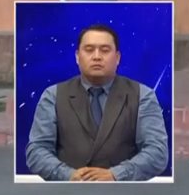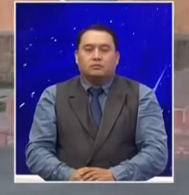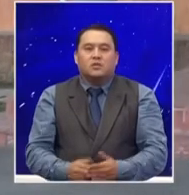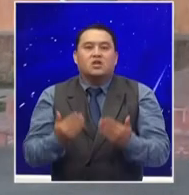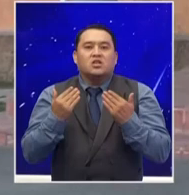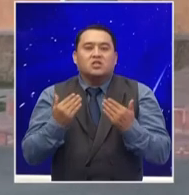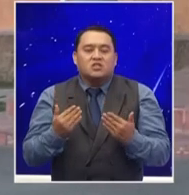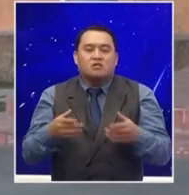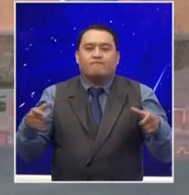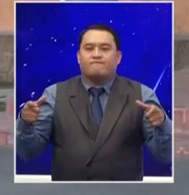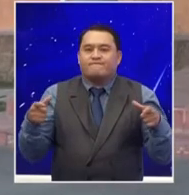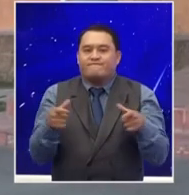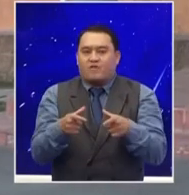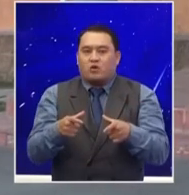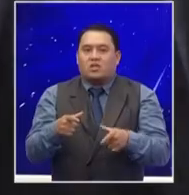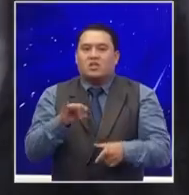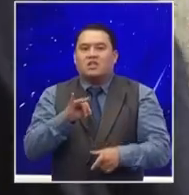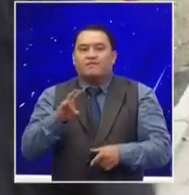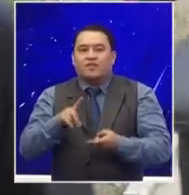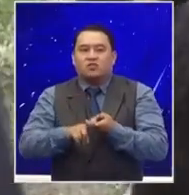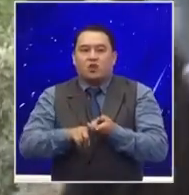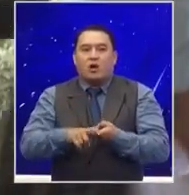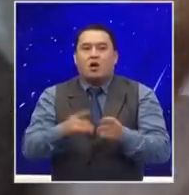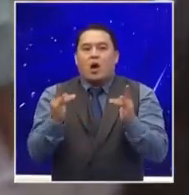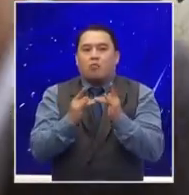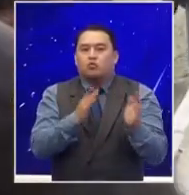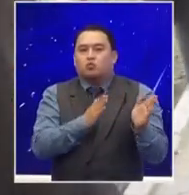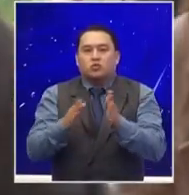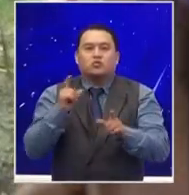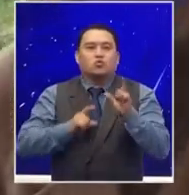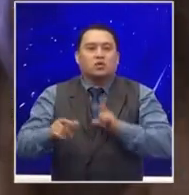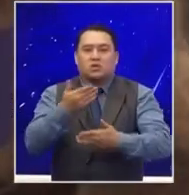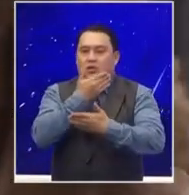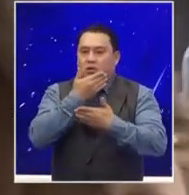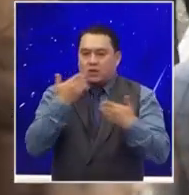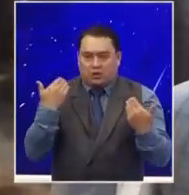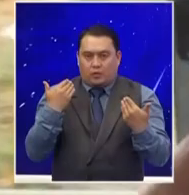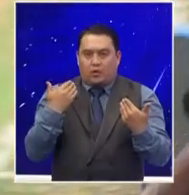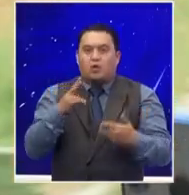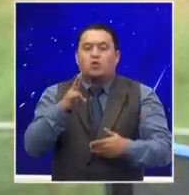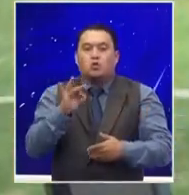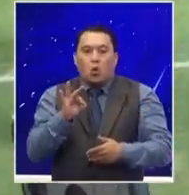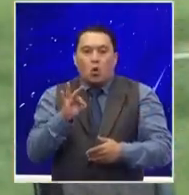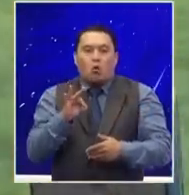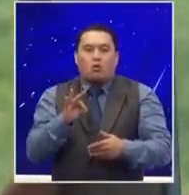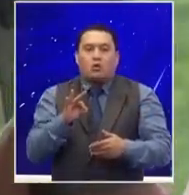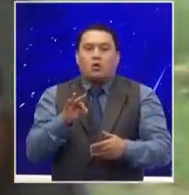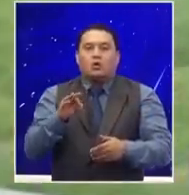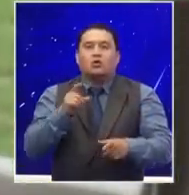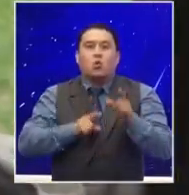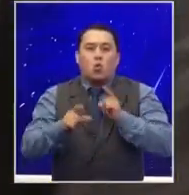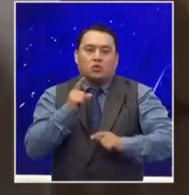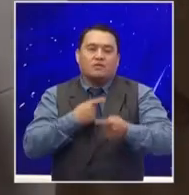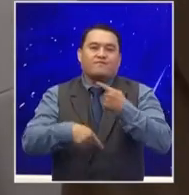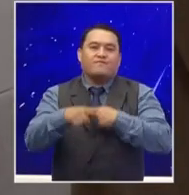данный момент в связи с пандемией коронавирусной инфекции в общежитии «Жигер» студентов нет. Все на дистанционном обучении. Однако рано или поздно учащиеся